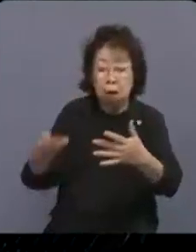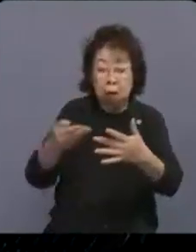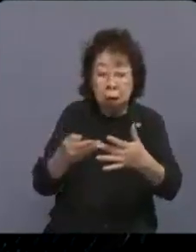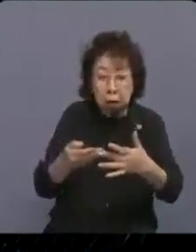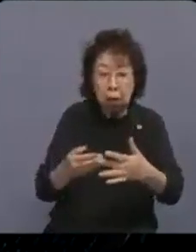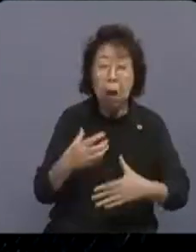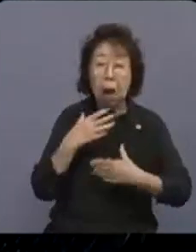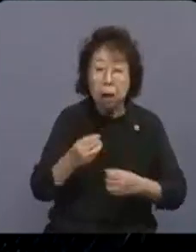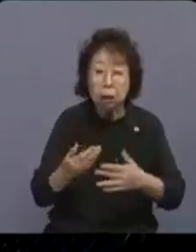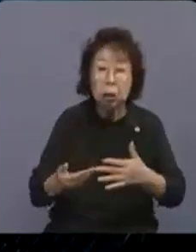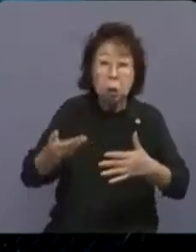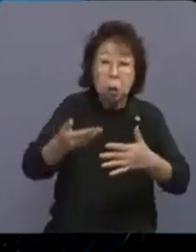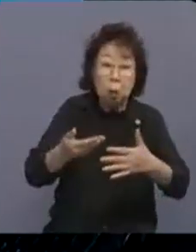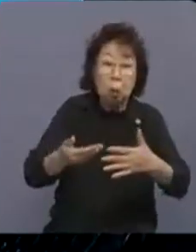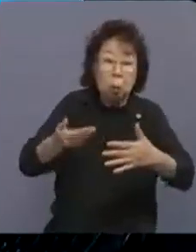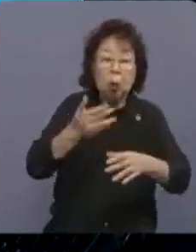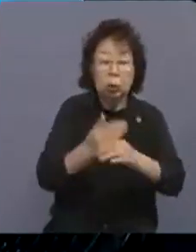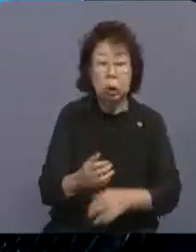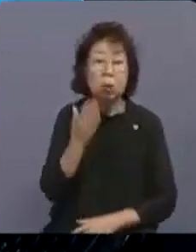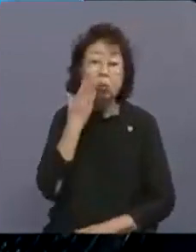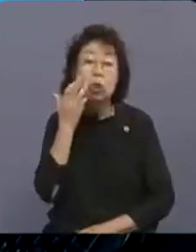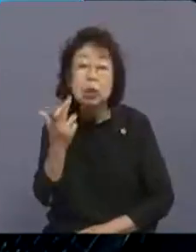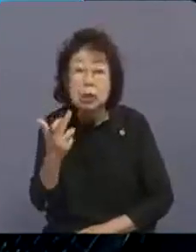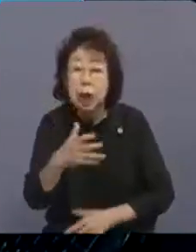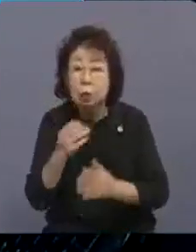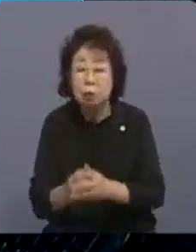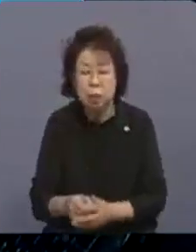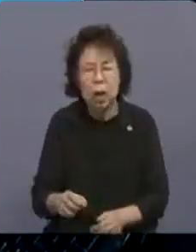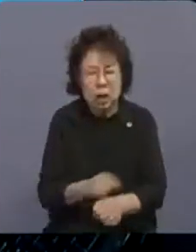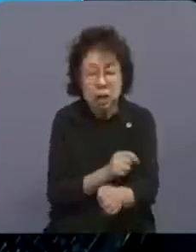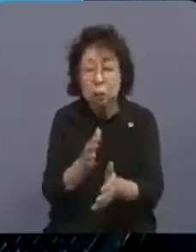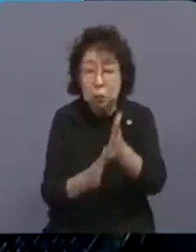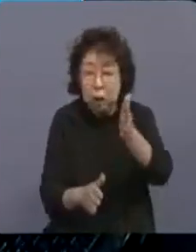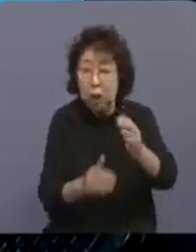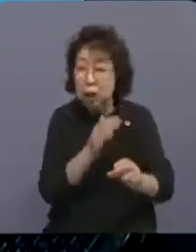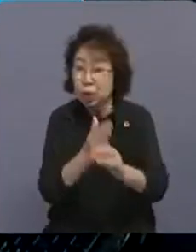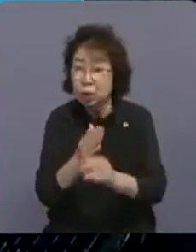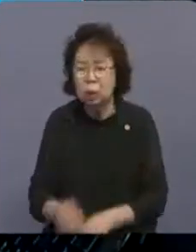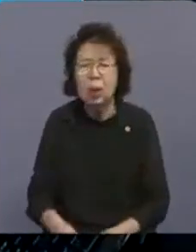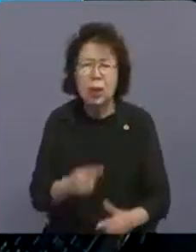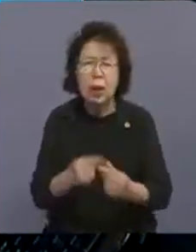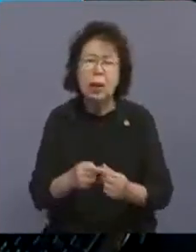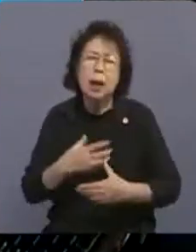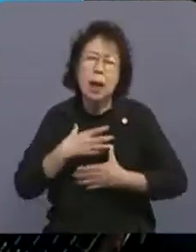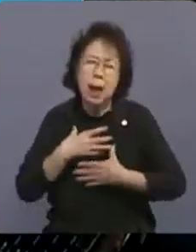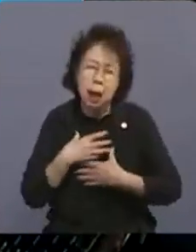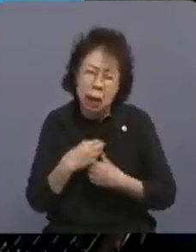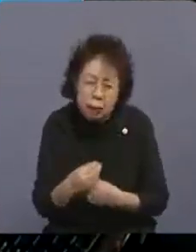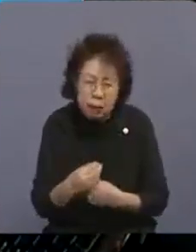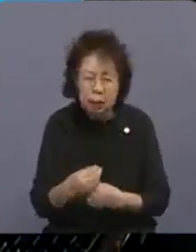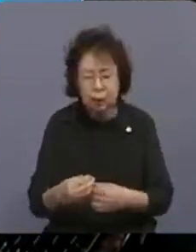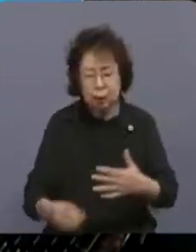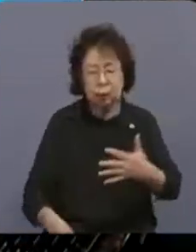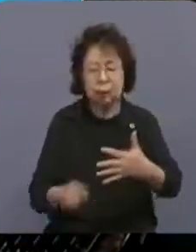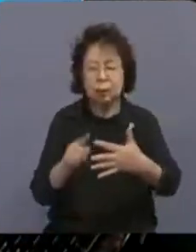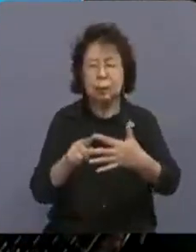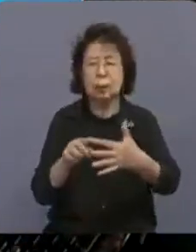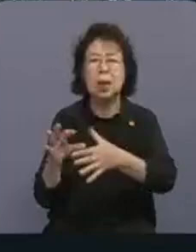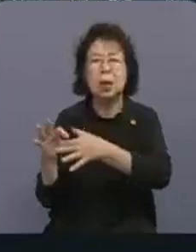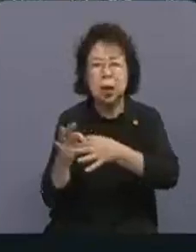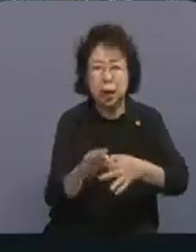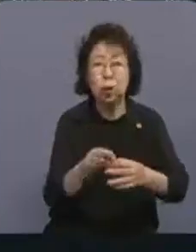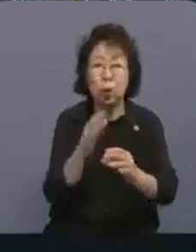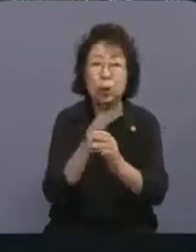안전지수가 개선됐고 울산은 해마다 7대 특광역시 중 가장 안전한 2등급을 유지하고